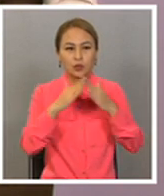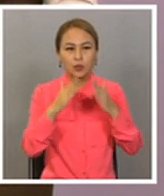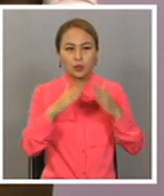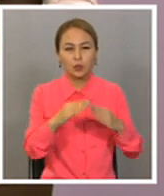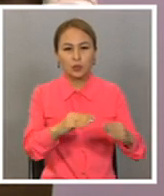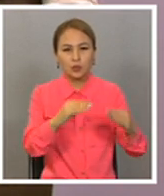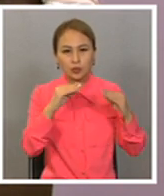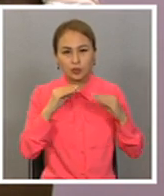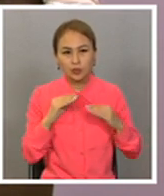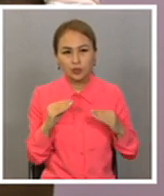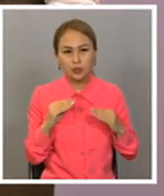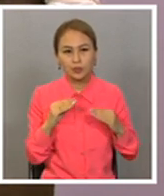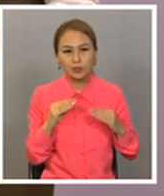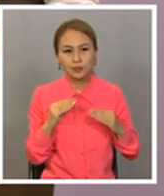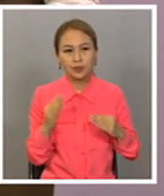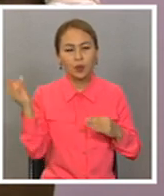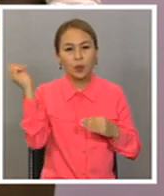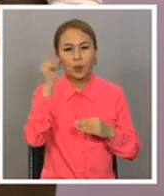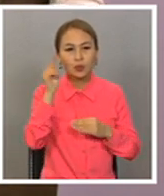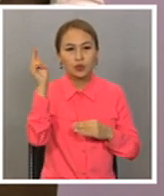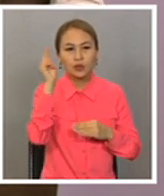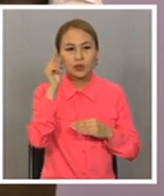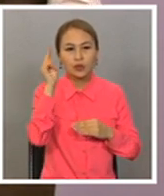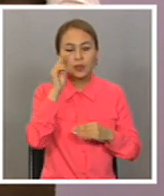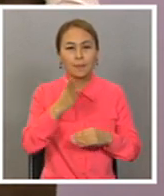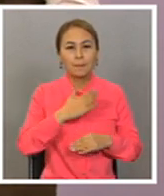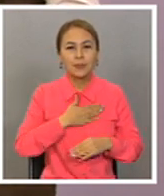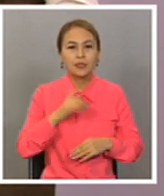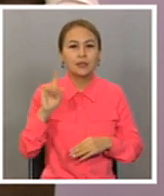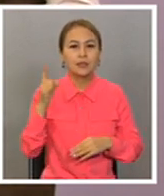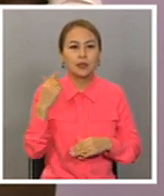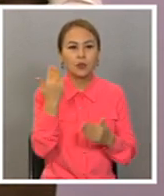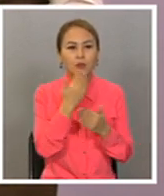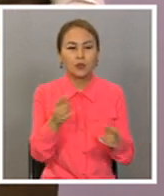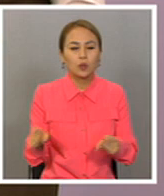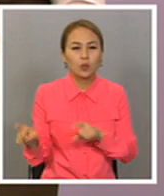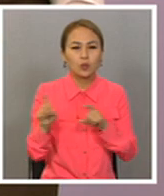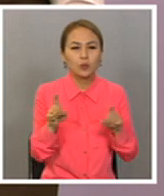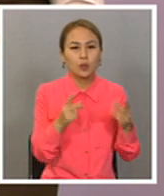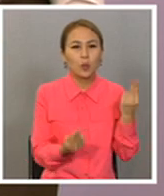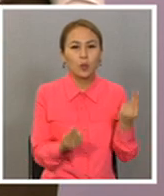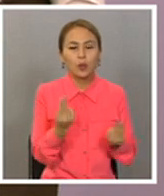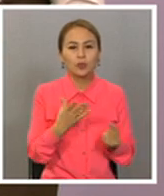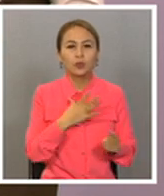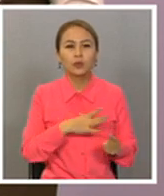екен. Оқушылар, біз неге осы көшпелдер ойынын